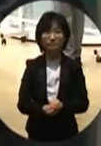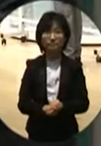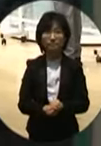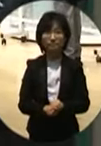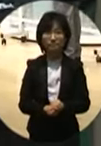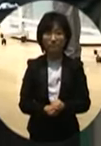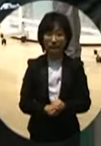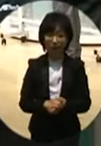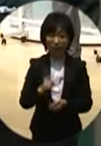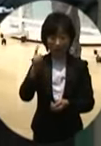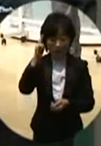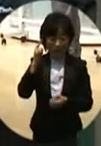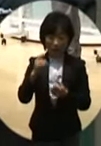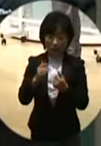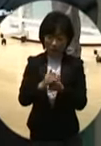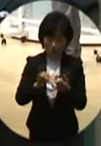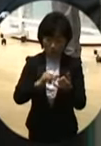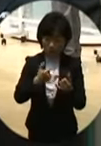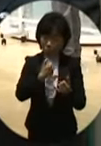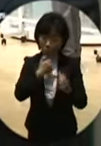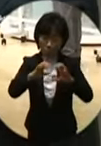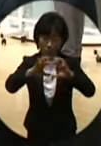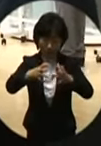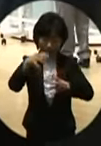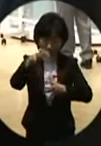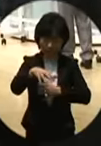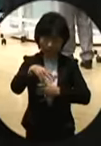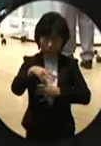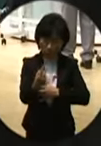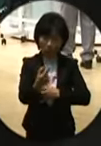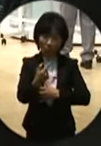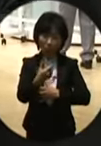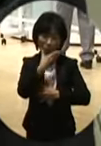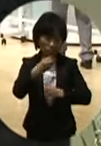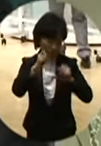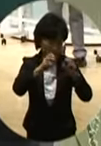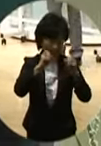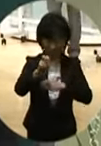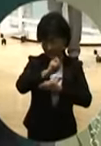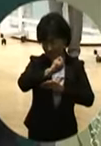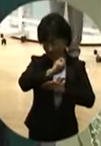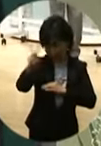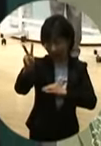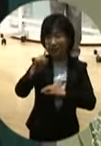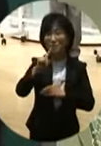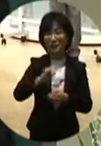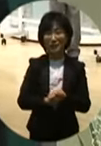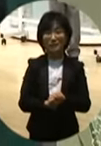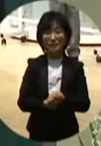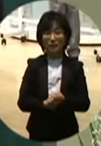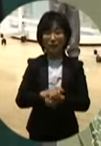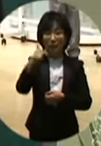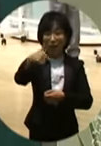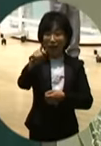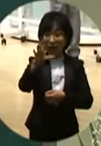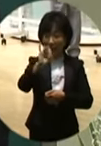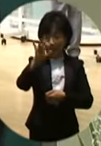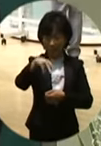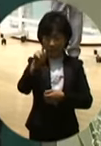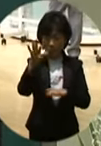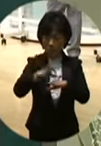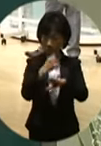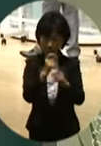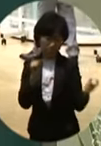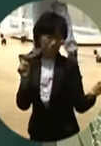때문에 로마에서도 증거해야 하리라. That is the source of where it spreads. That's why I must preach this in Rome. 가이사 앞에 서야 하리라. I must stand trial